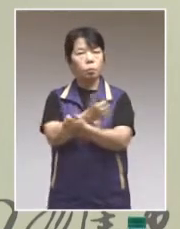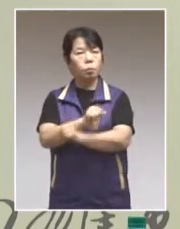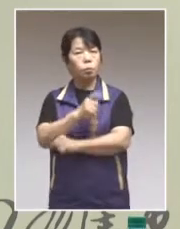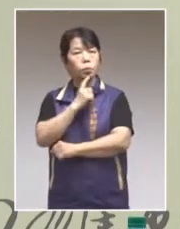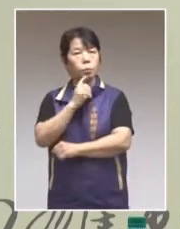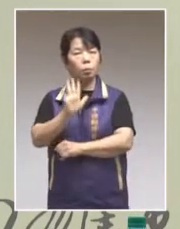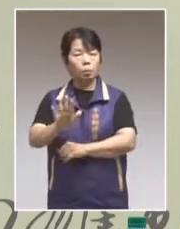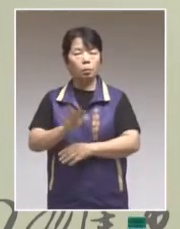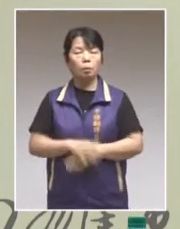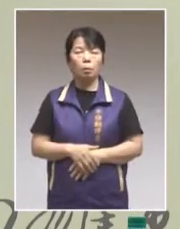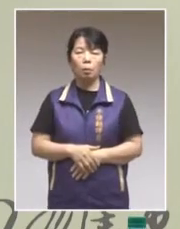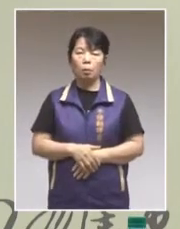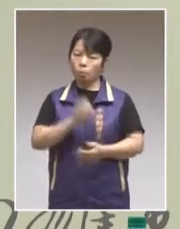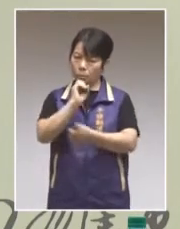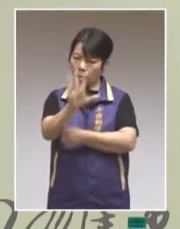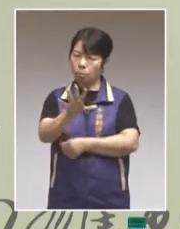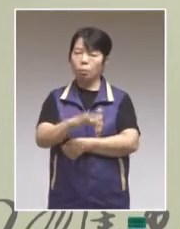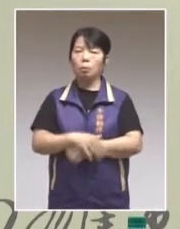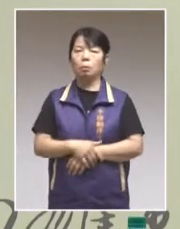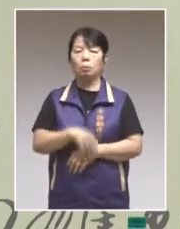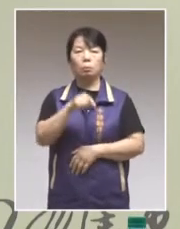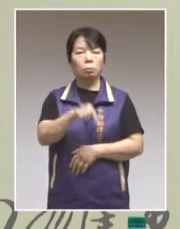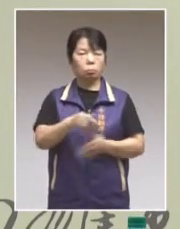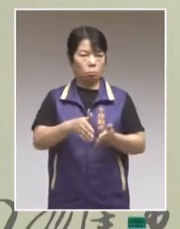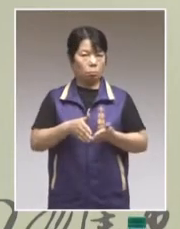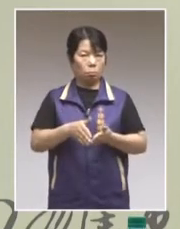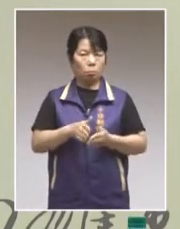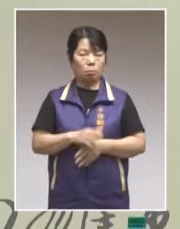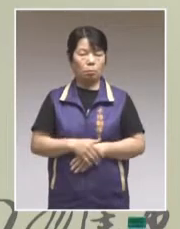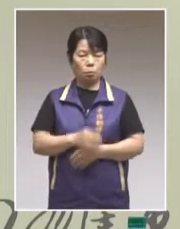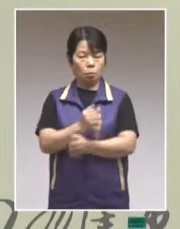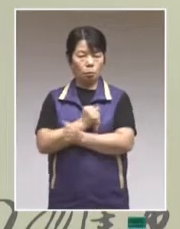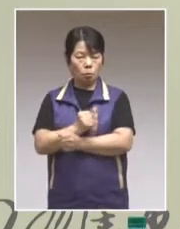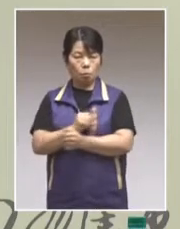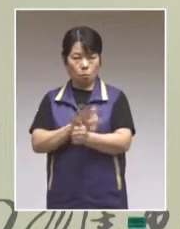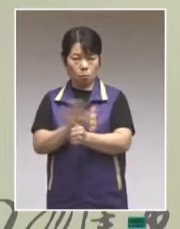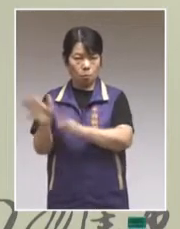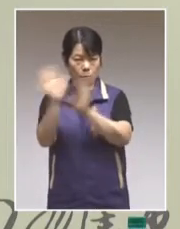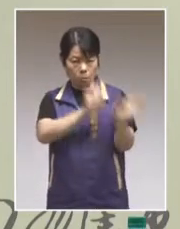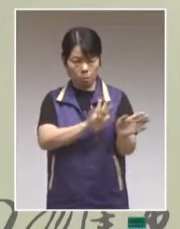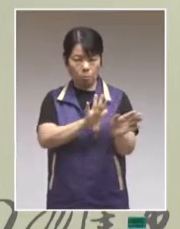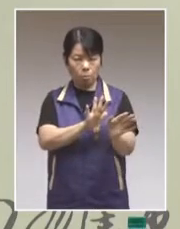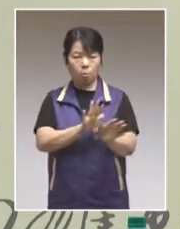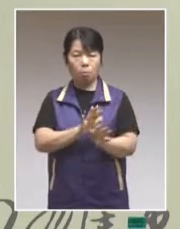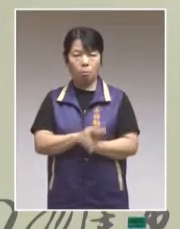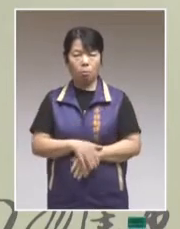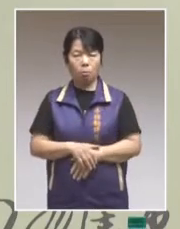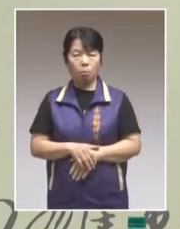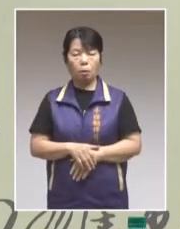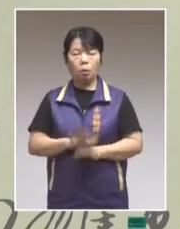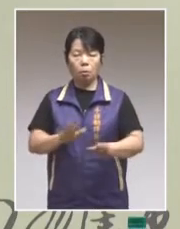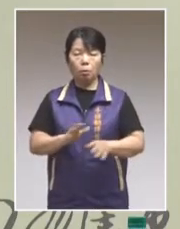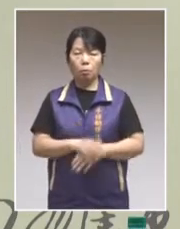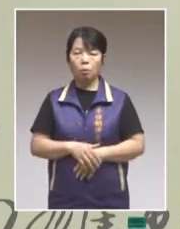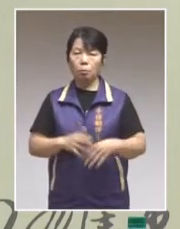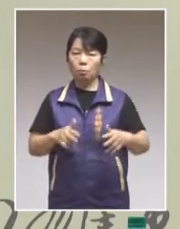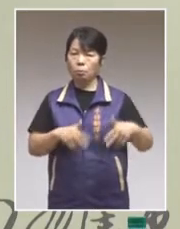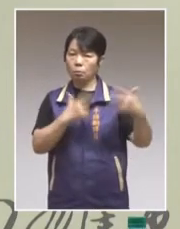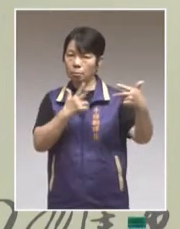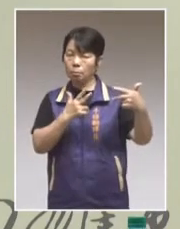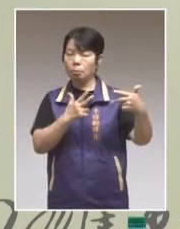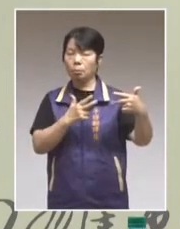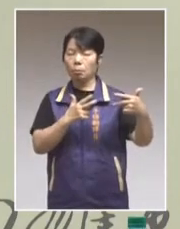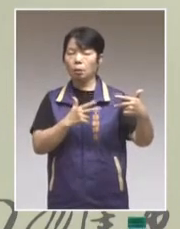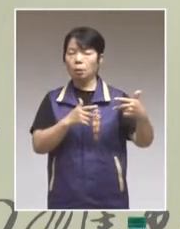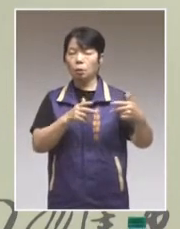我们也通知他们说，那其实这个部分还是要注意疫情的一个发展，那有可能线上线下的这个